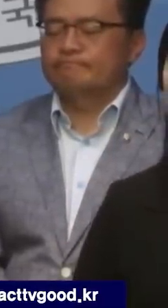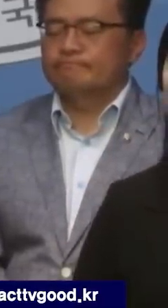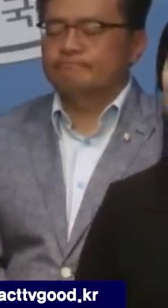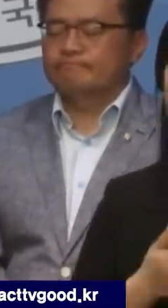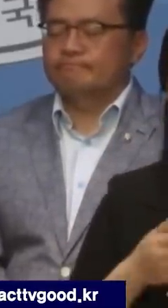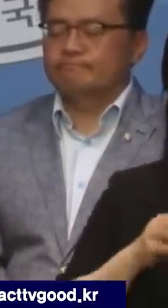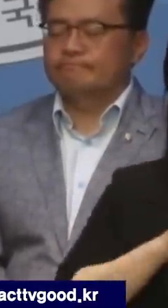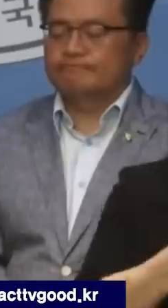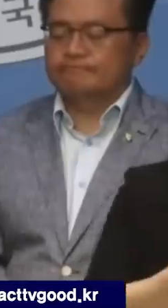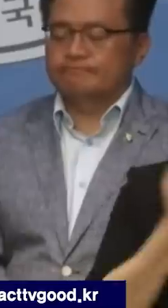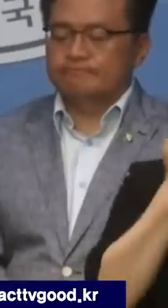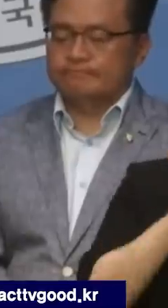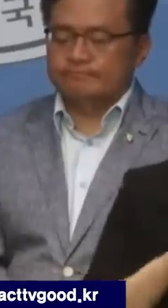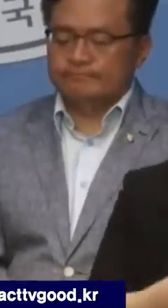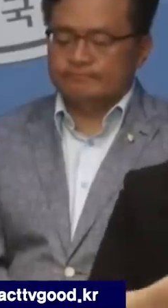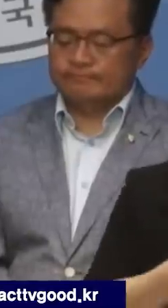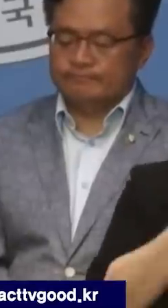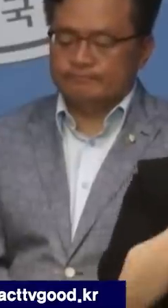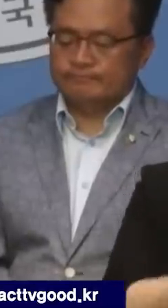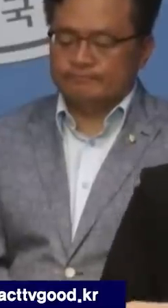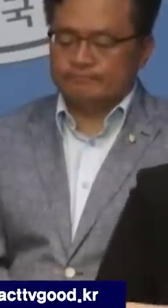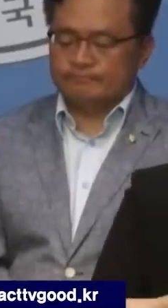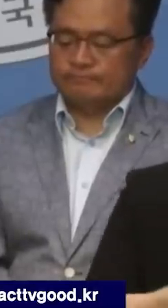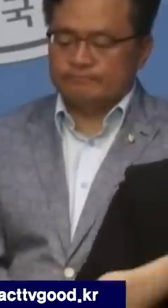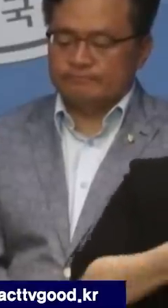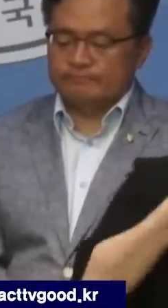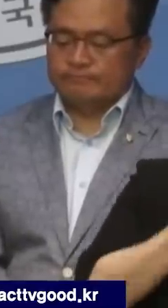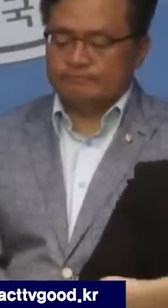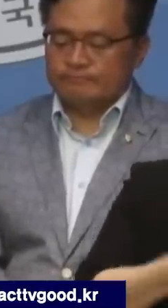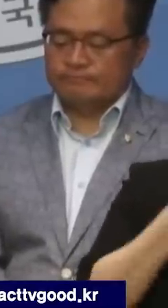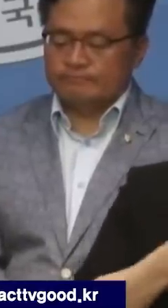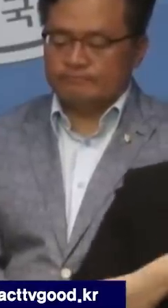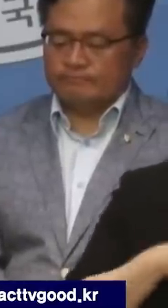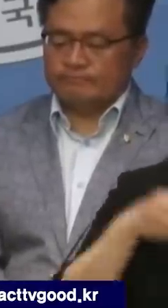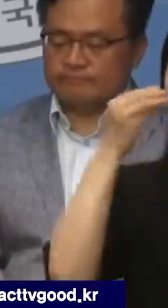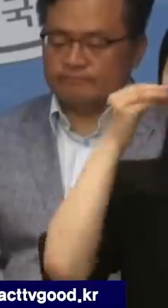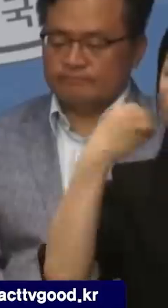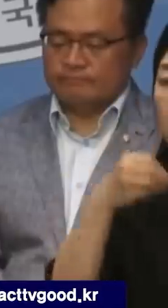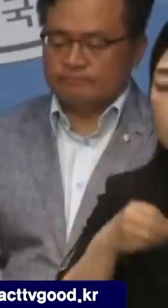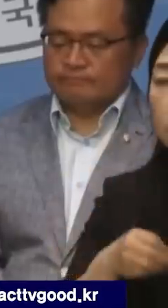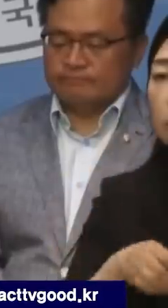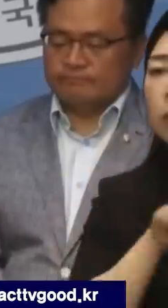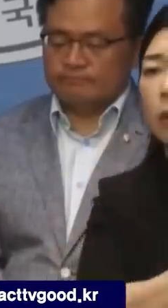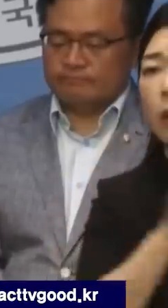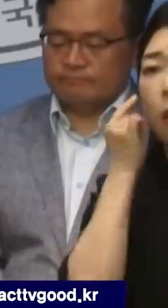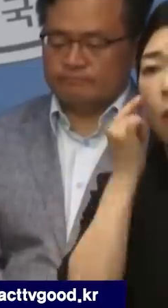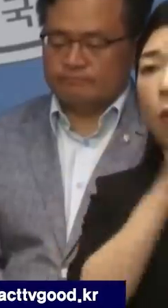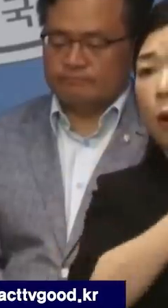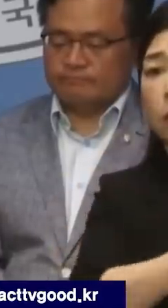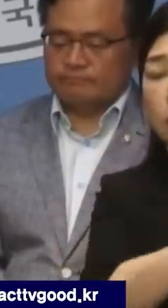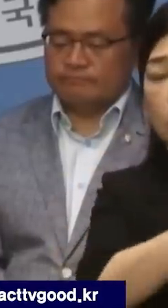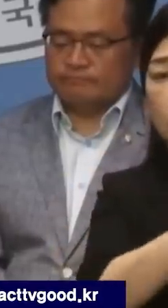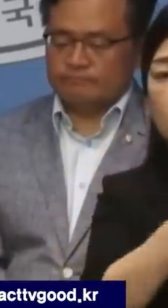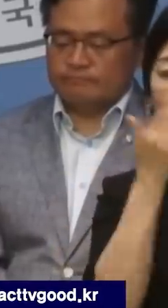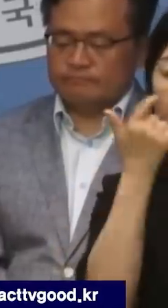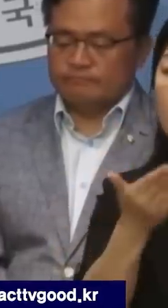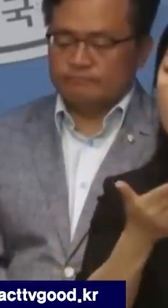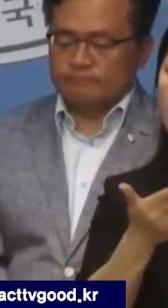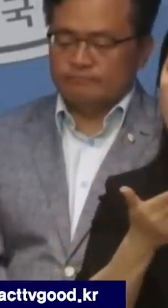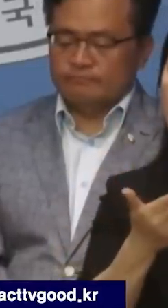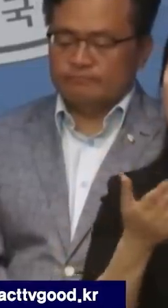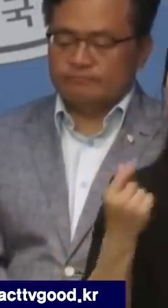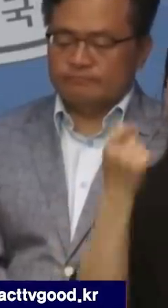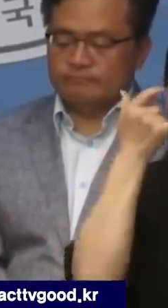엉뚱한 바닷물 한 모금씩 마시는 것이 이게 과학적 증거입니까?